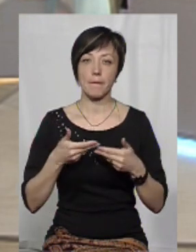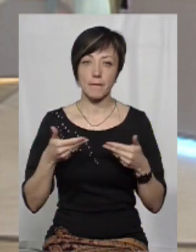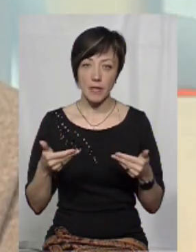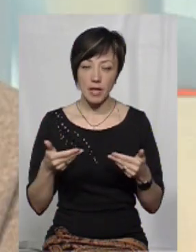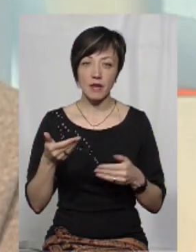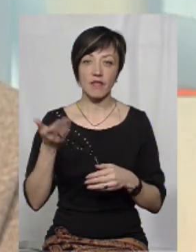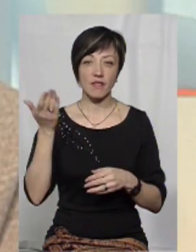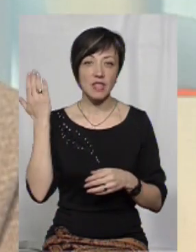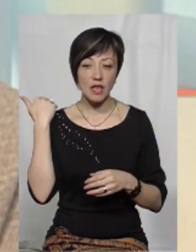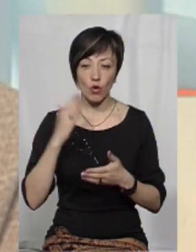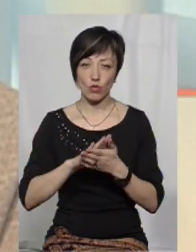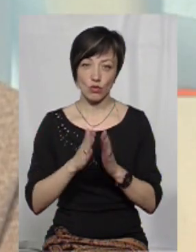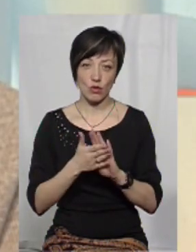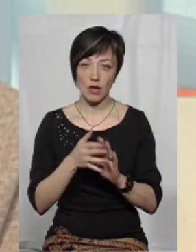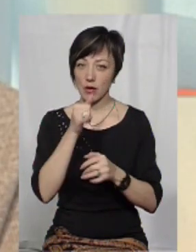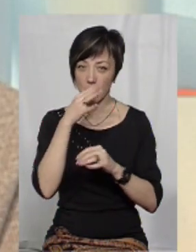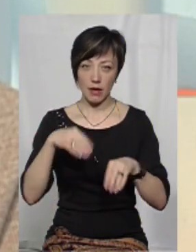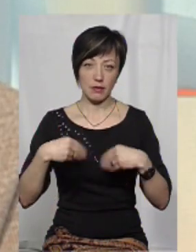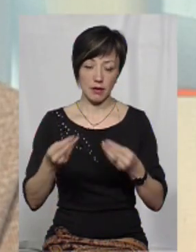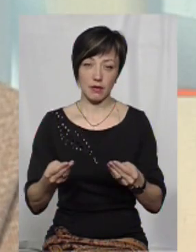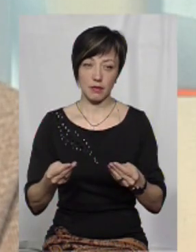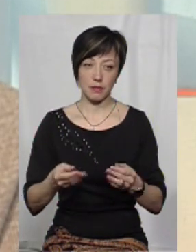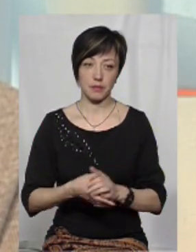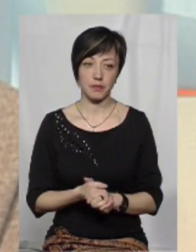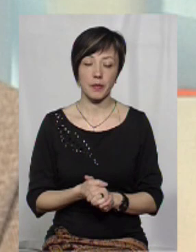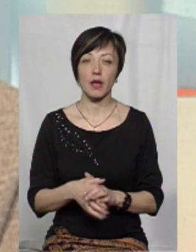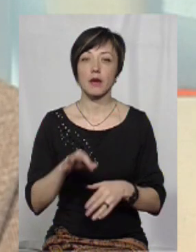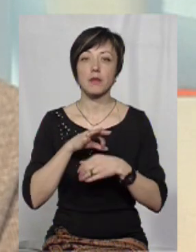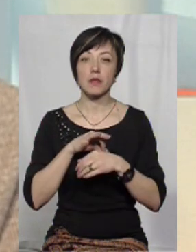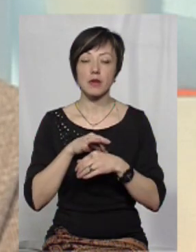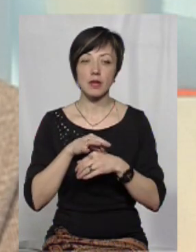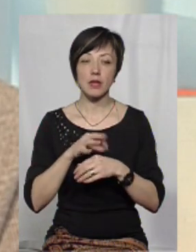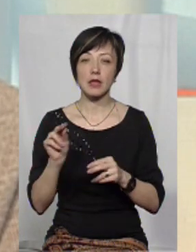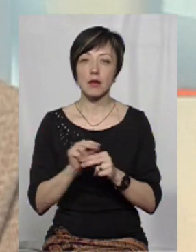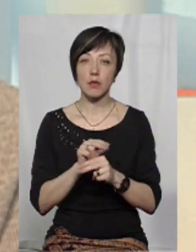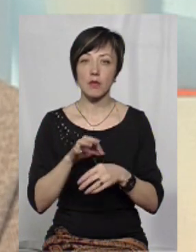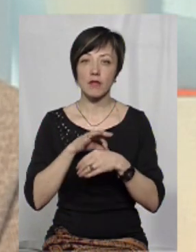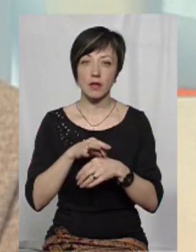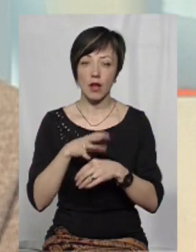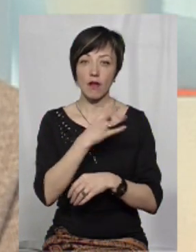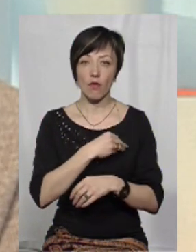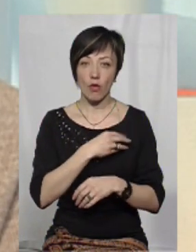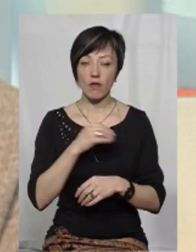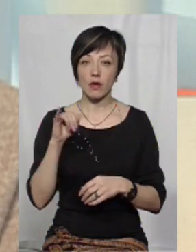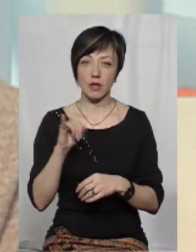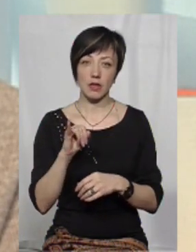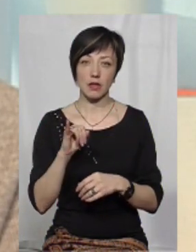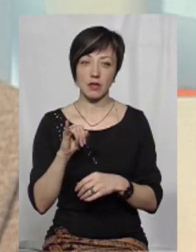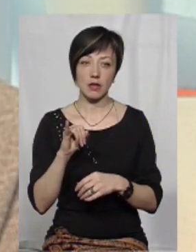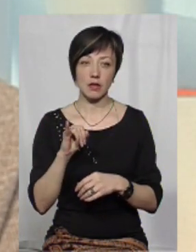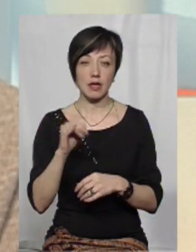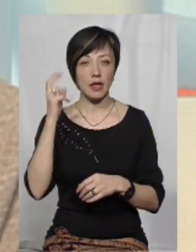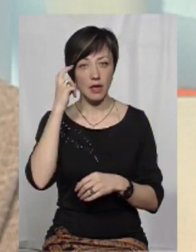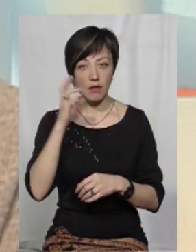мы в тех условиях мы не могли проводить. Его, эту терапию только проводил Львов, и проводит Львов,